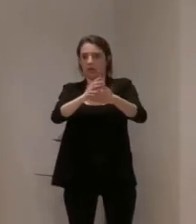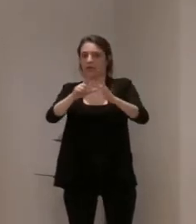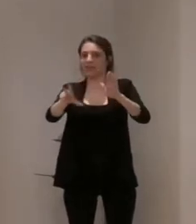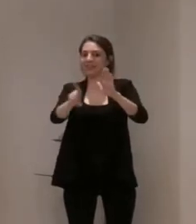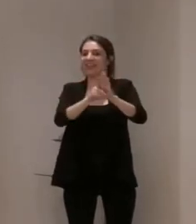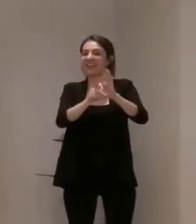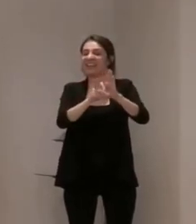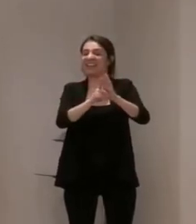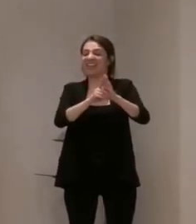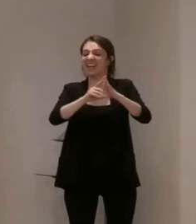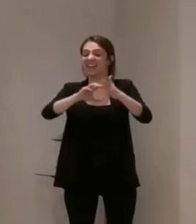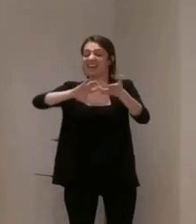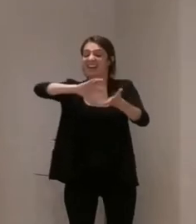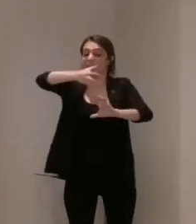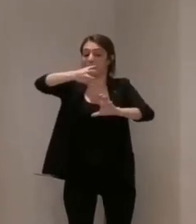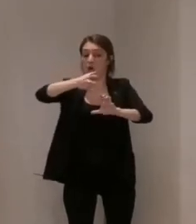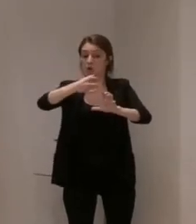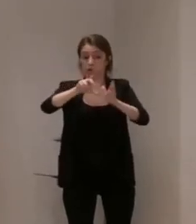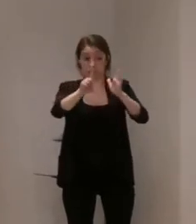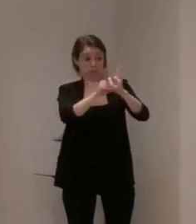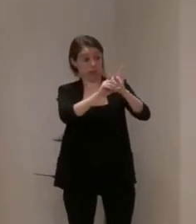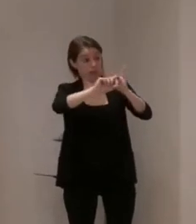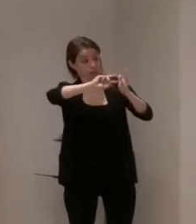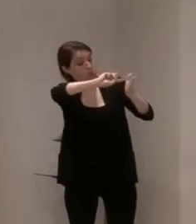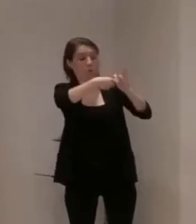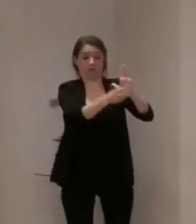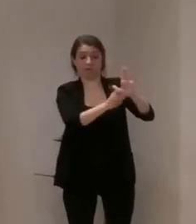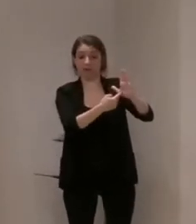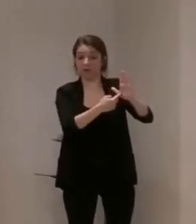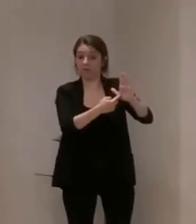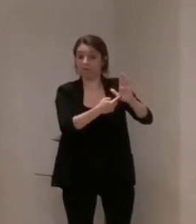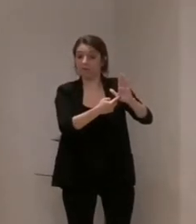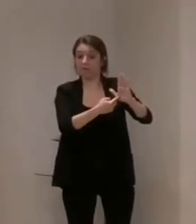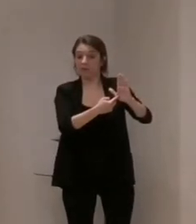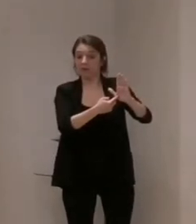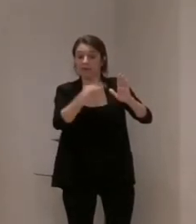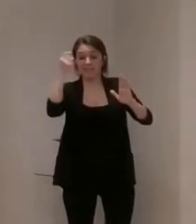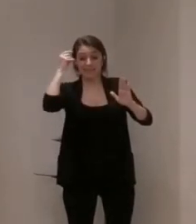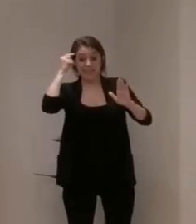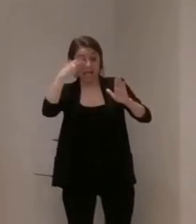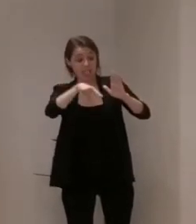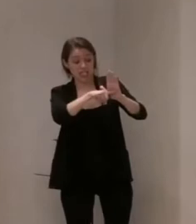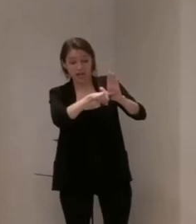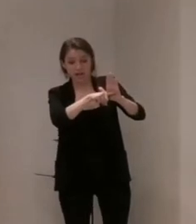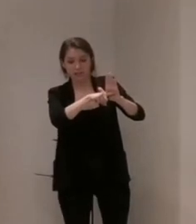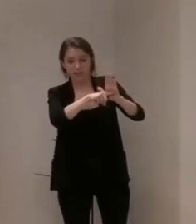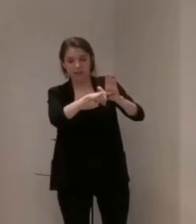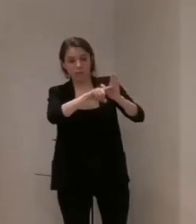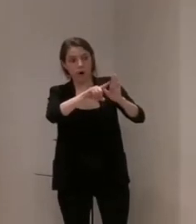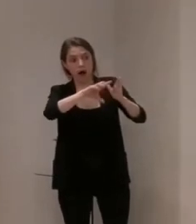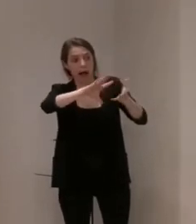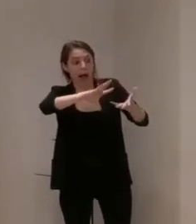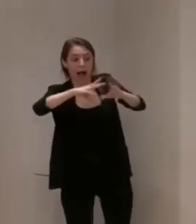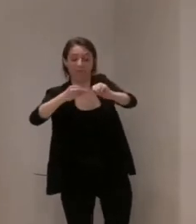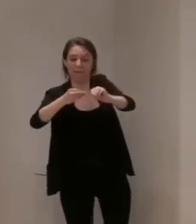el modifica, no sé si us sona això, el modifica delictes, el modifica i l'adapta en una situació, diguem,